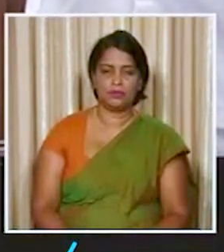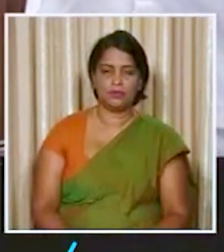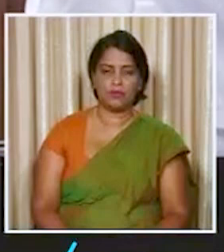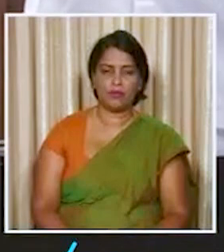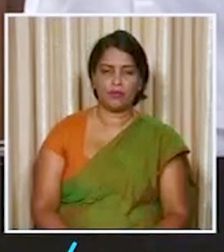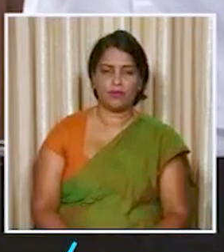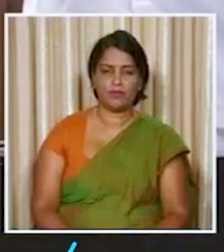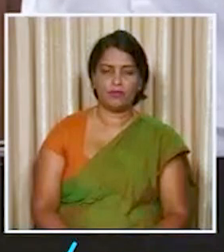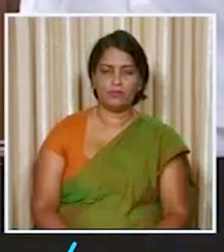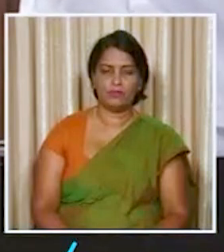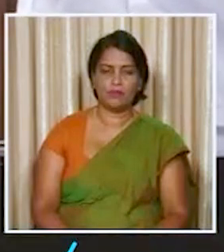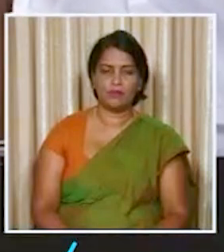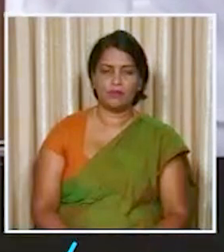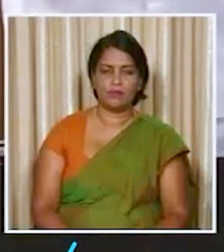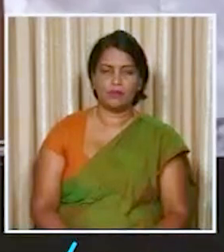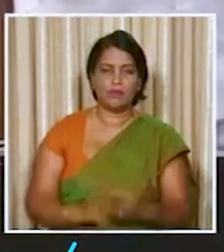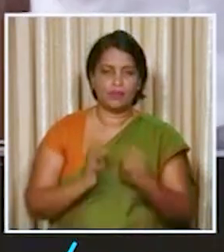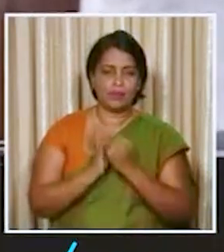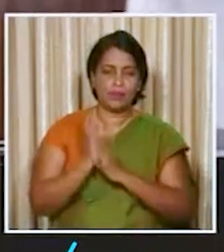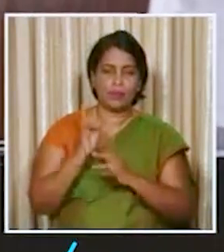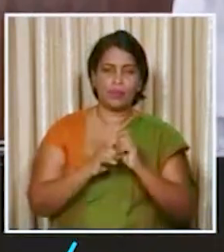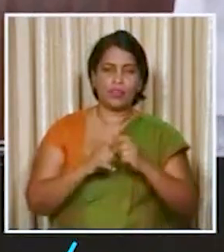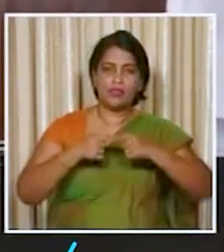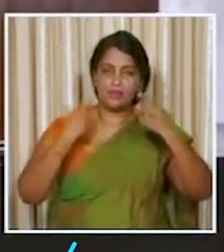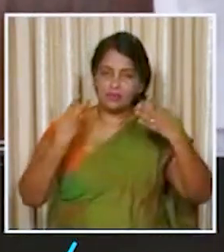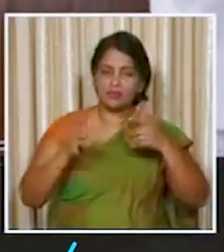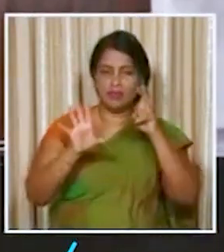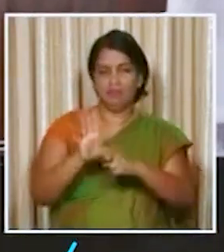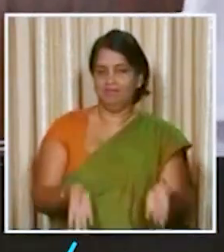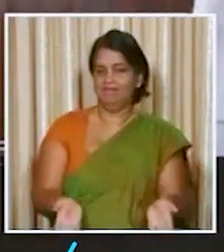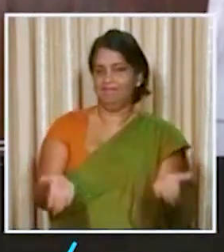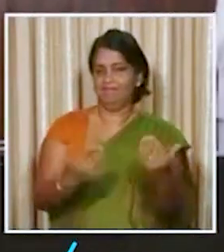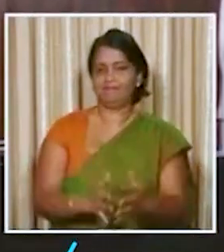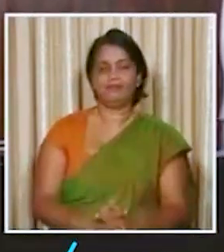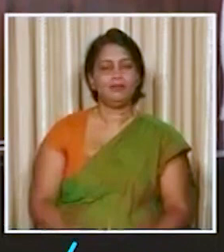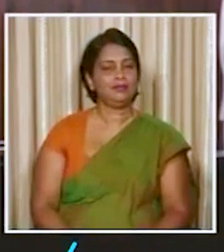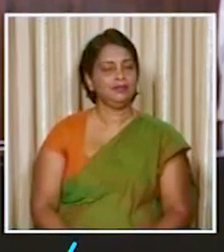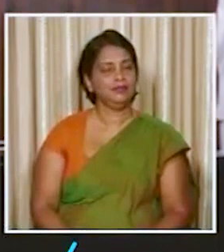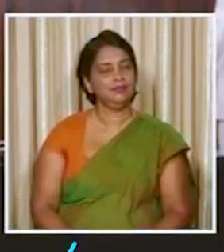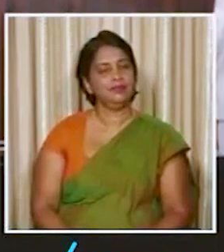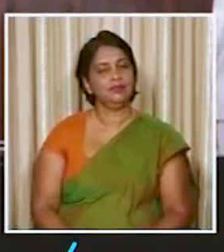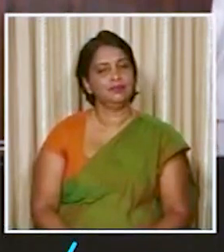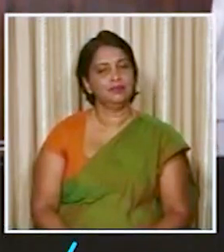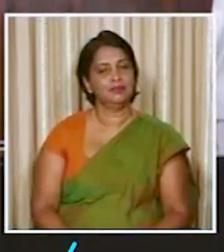గారు మంత్రితుమా అబతుమాలాగే విరోధే ప్రకాశ కల ఆసన వట గ్యాన హొందాయి మే అవస్థా